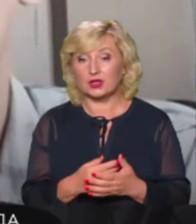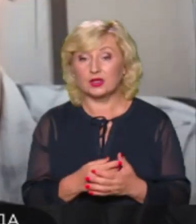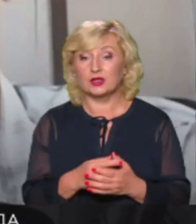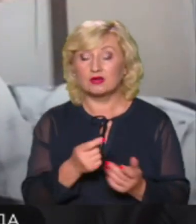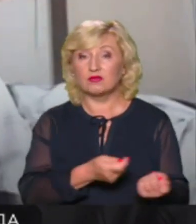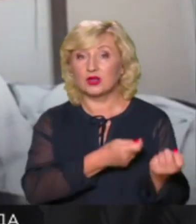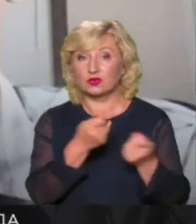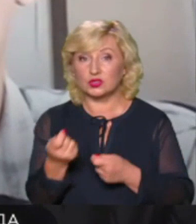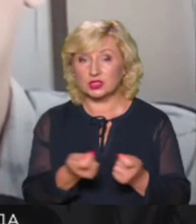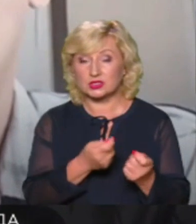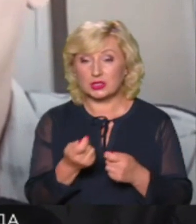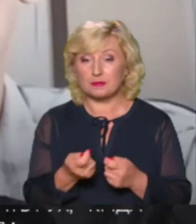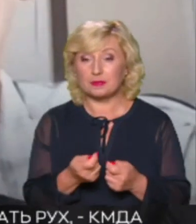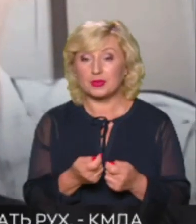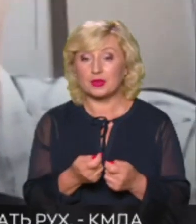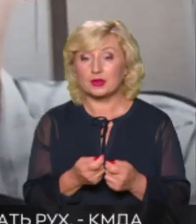вивозяться